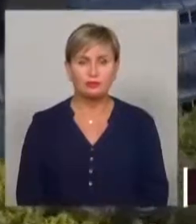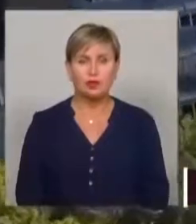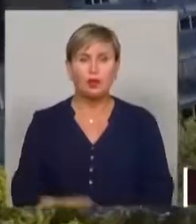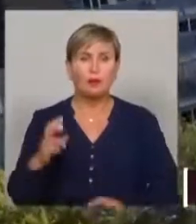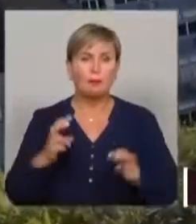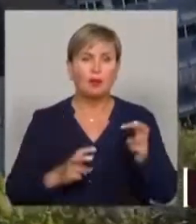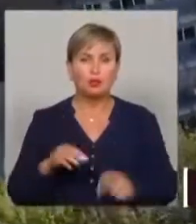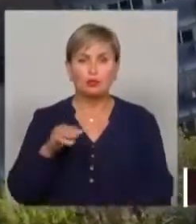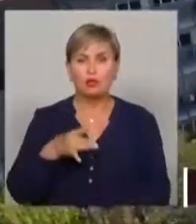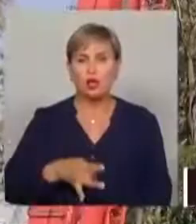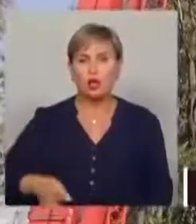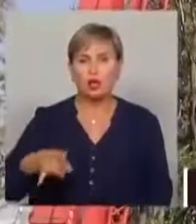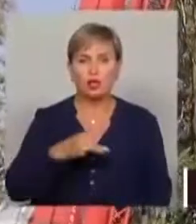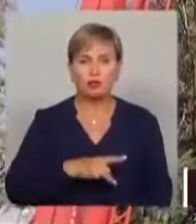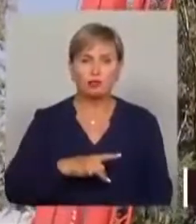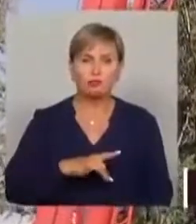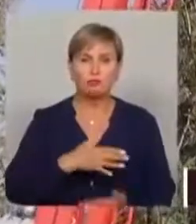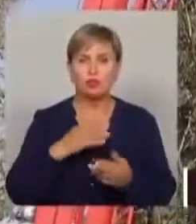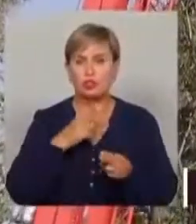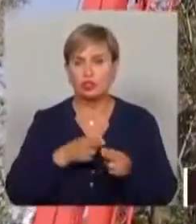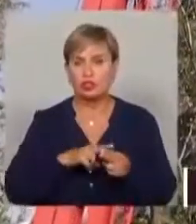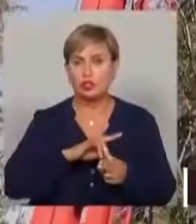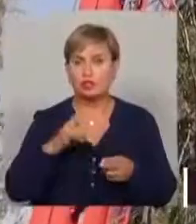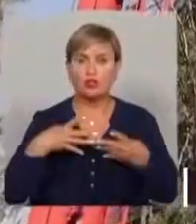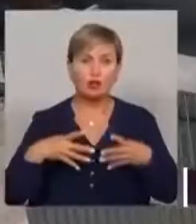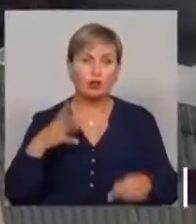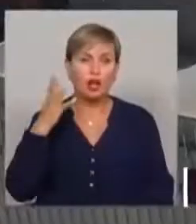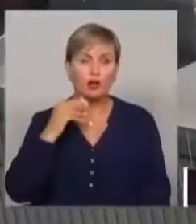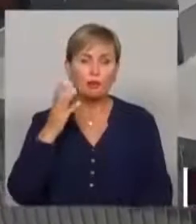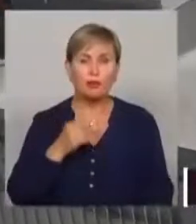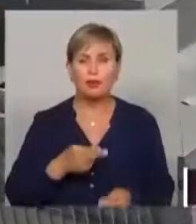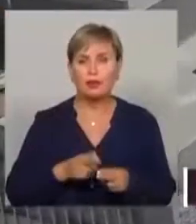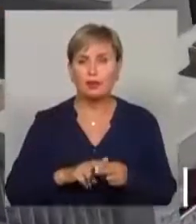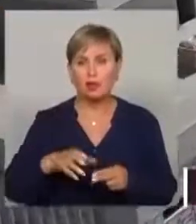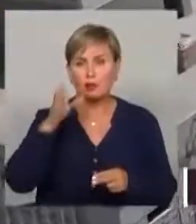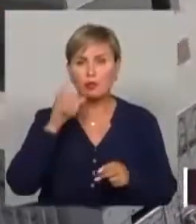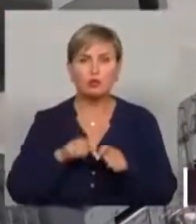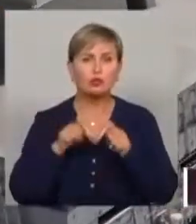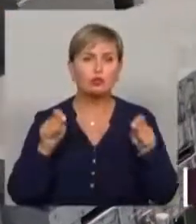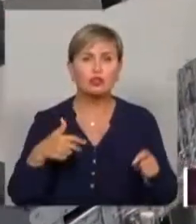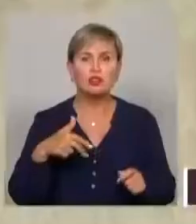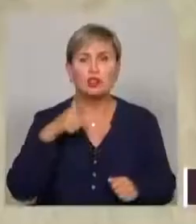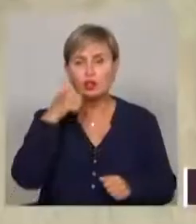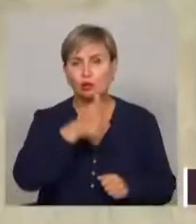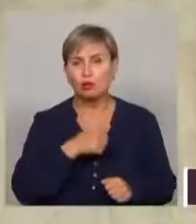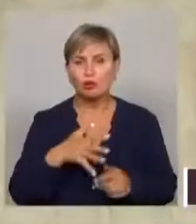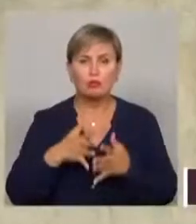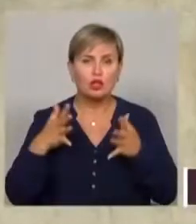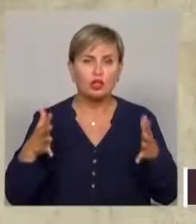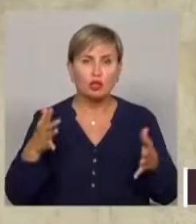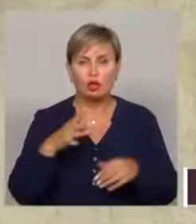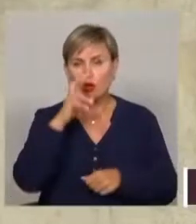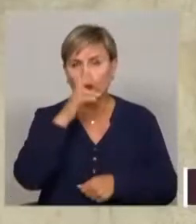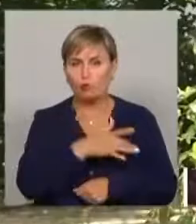Промышленный Турксибский район – воздушные и железнодорожные ворота Алматы. Он был образован еще в 30-е годы. Большинство коммунальной